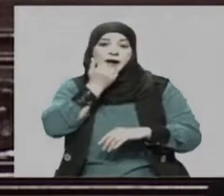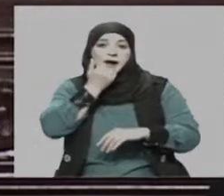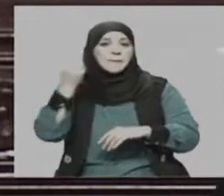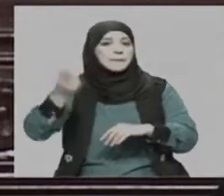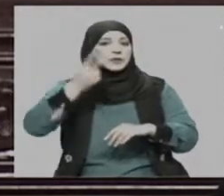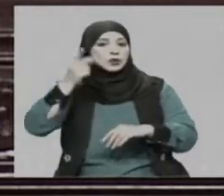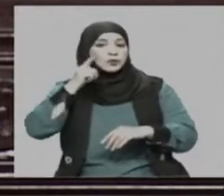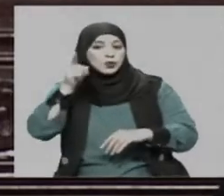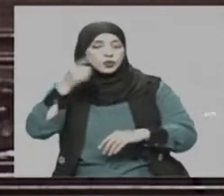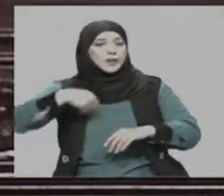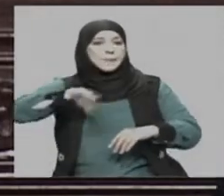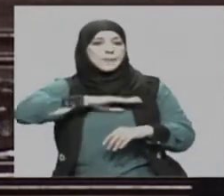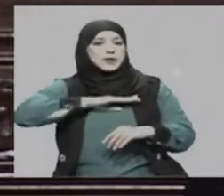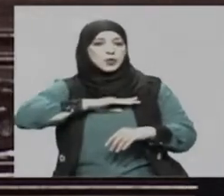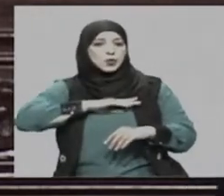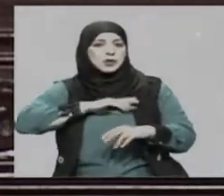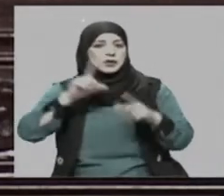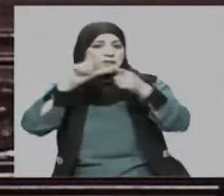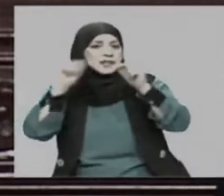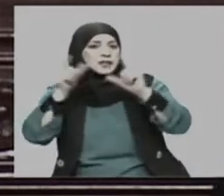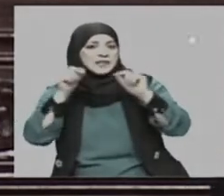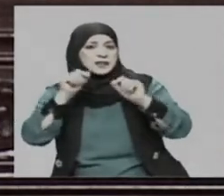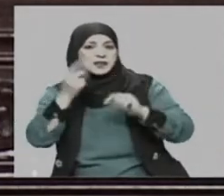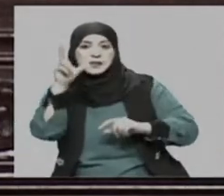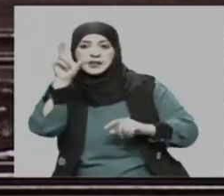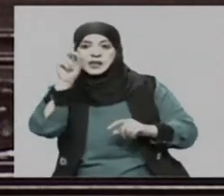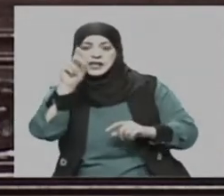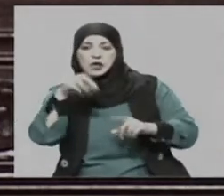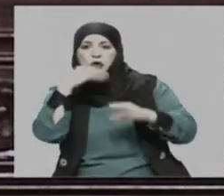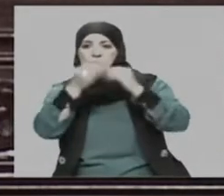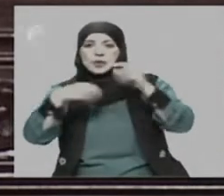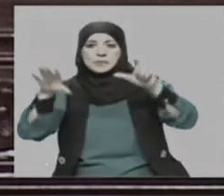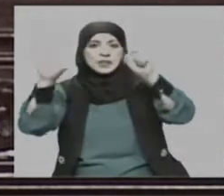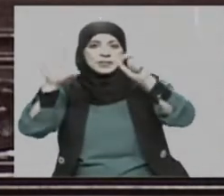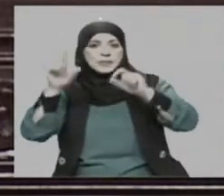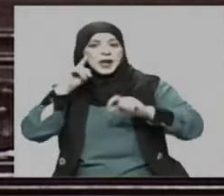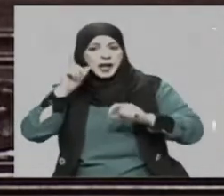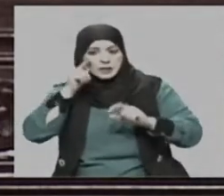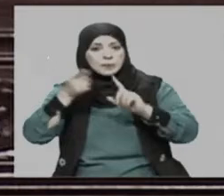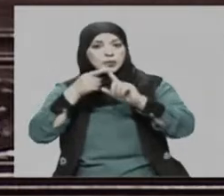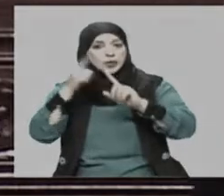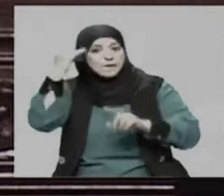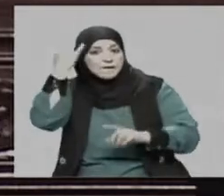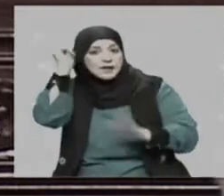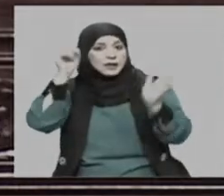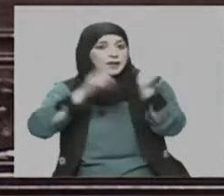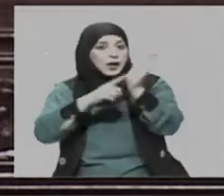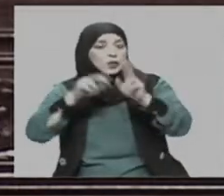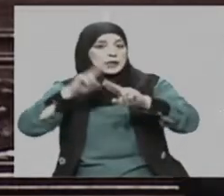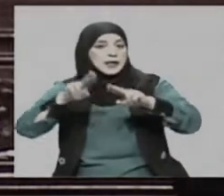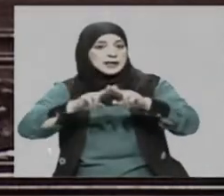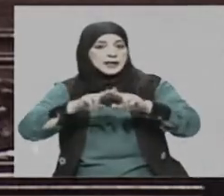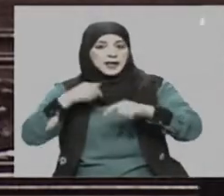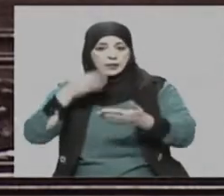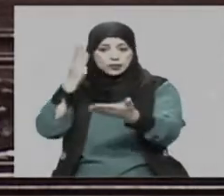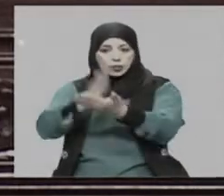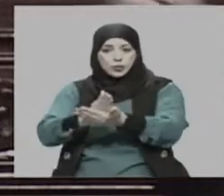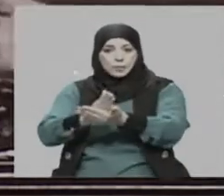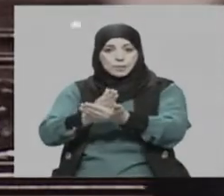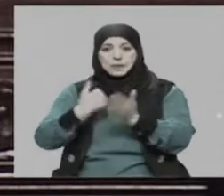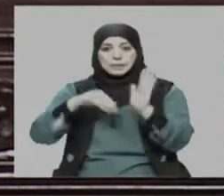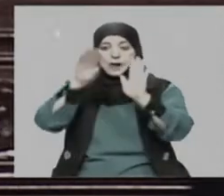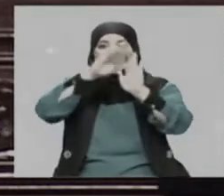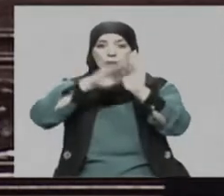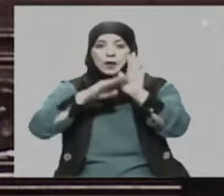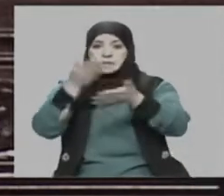انتوما تأولوا 30 و70 و80، هذايا راهو يلزموا بمبادرة تشريعية. وقفنا غادي المنشور